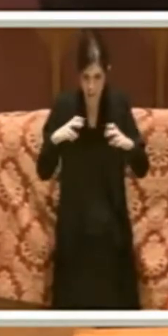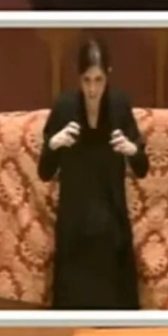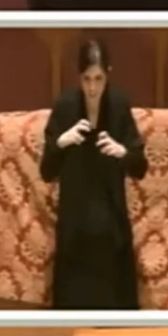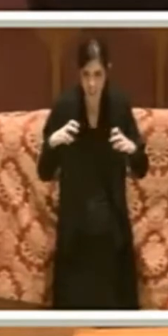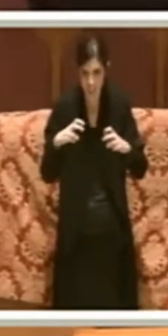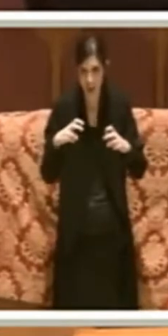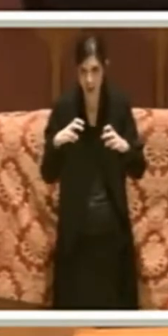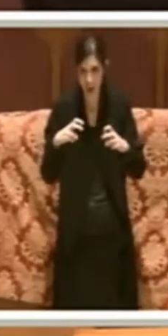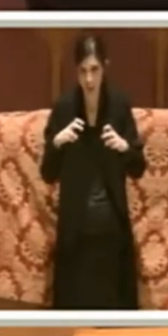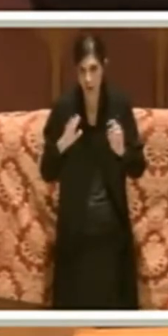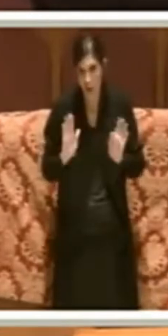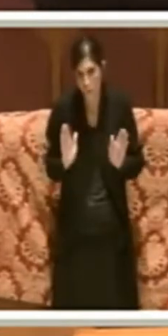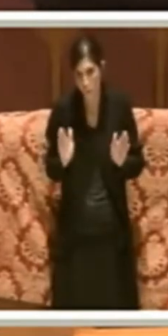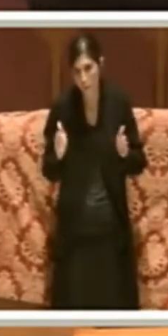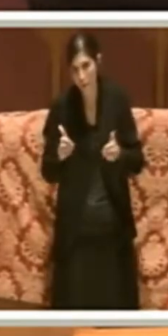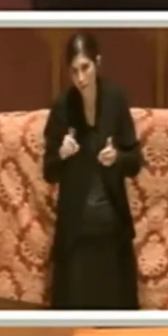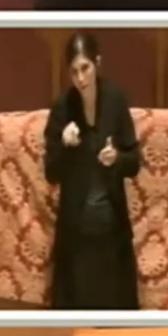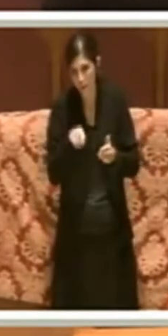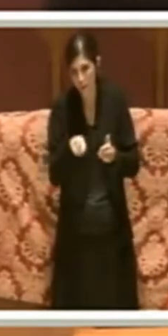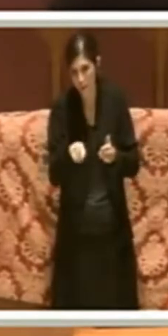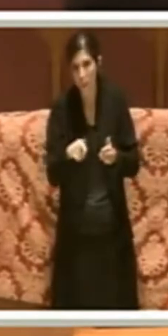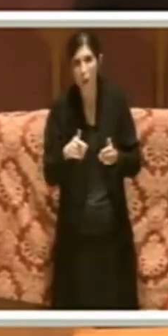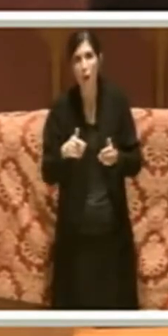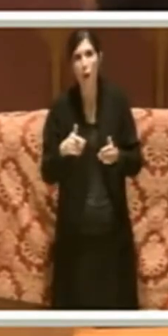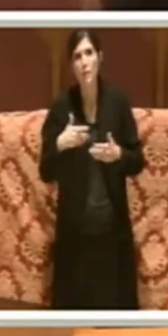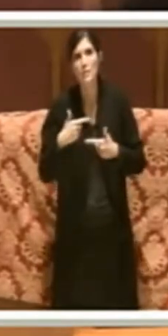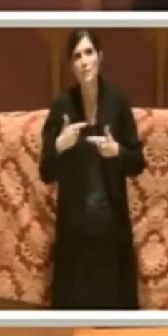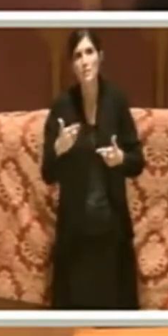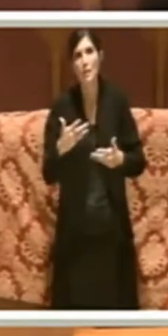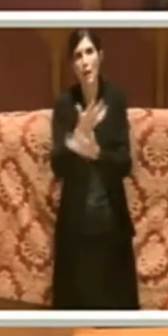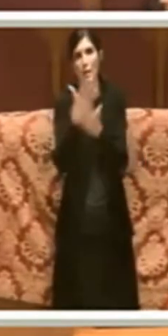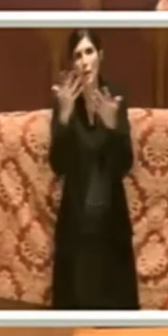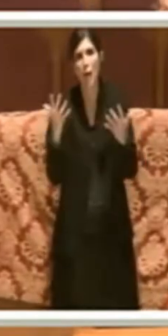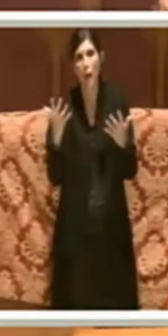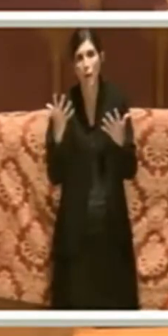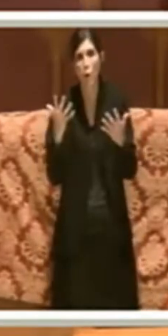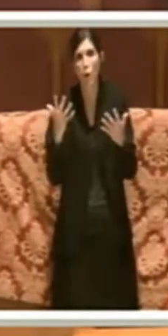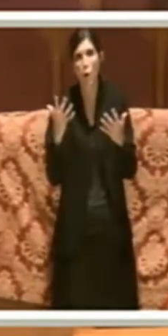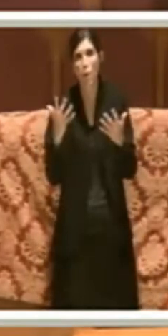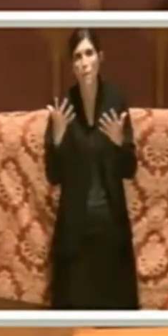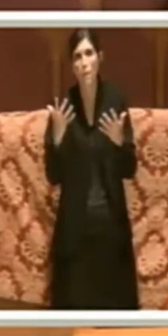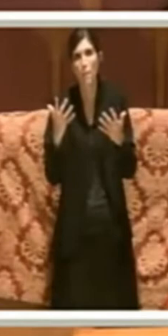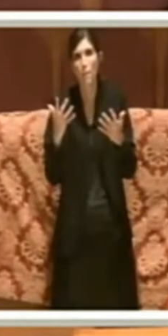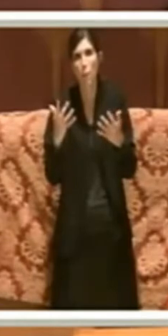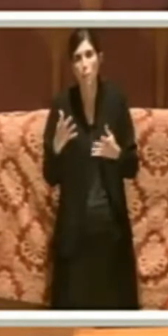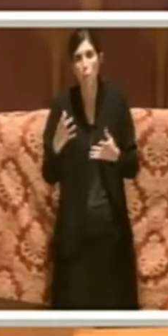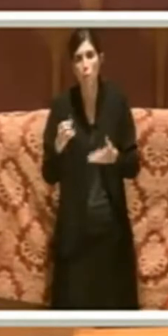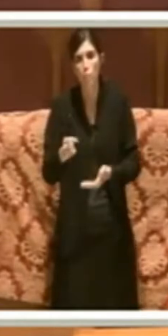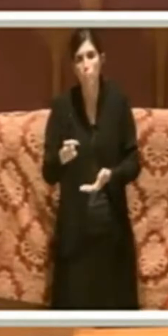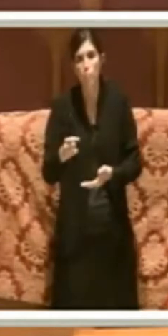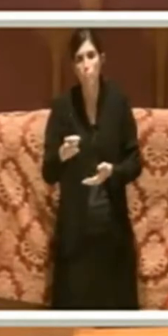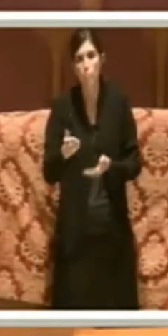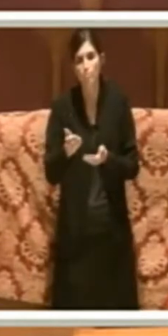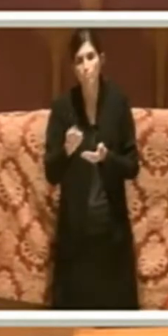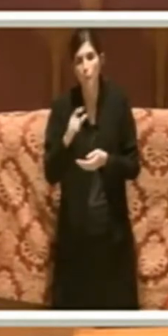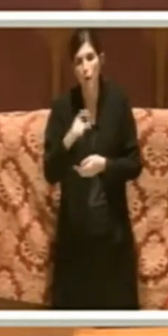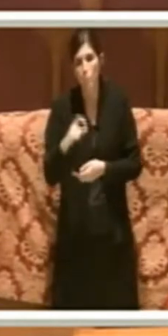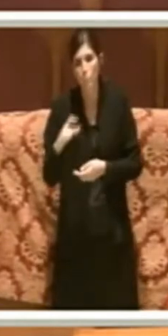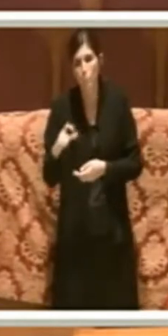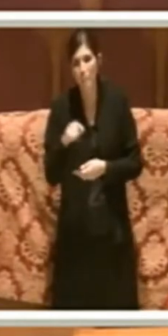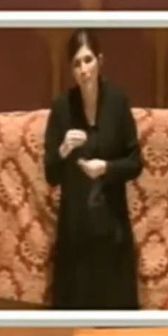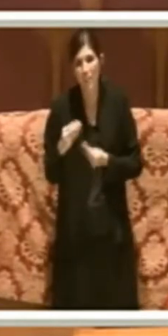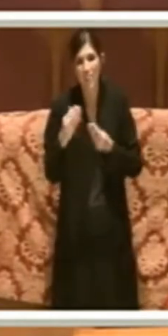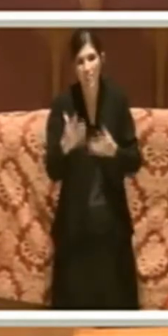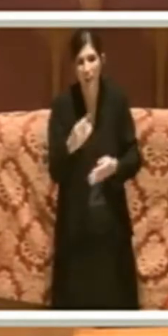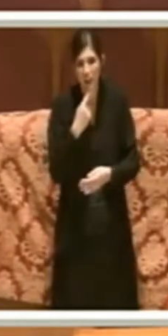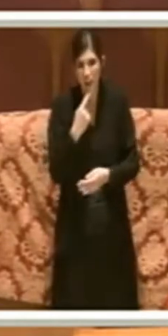un'asseverazione, vale a dire al chiarire esattamente quella partita che e il valore di quella partita a chi deve essere attribuito